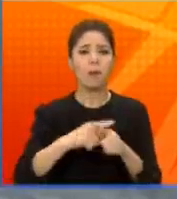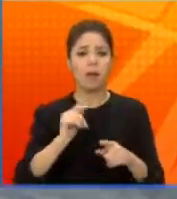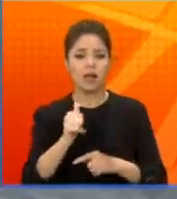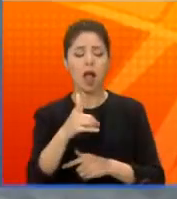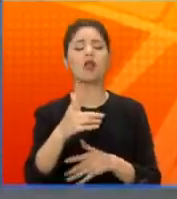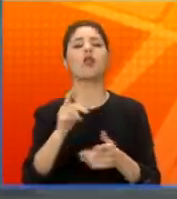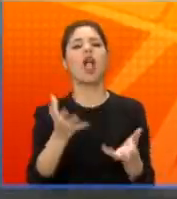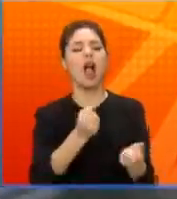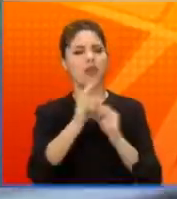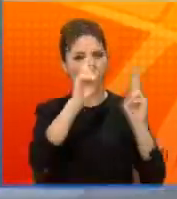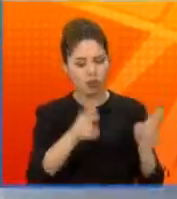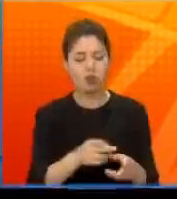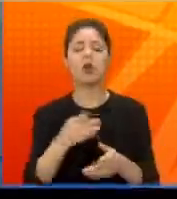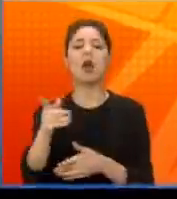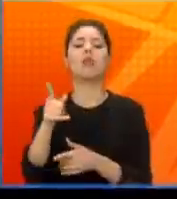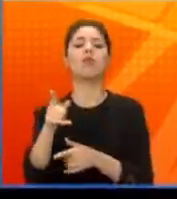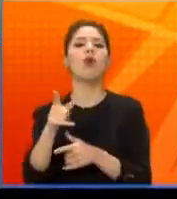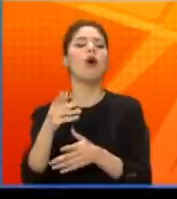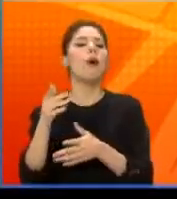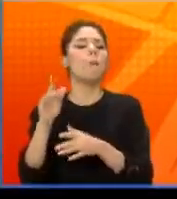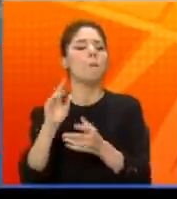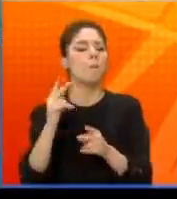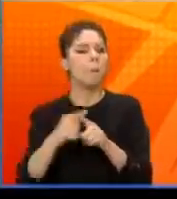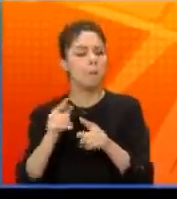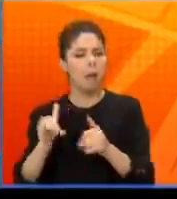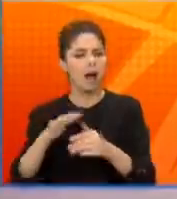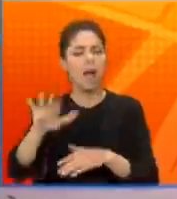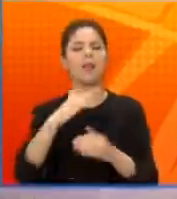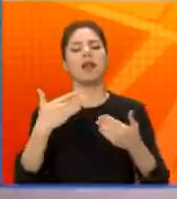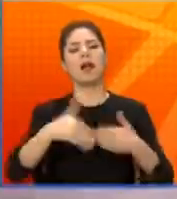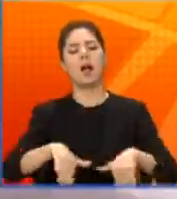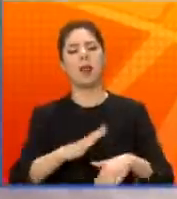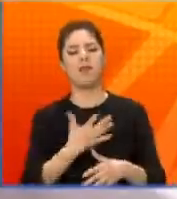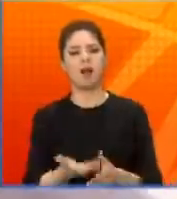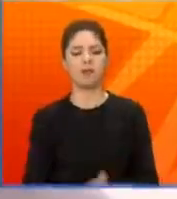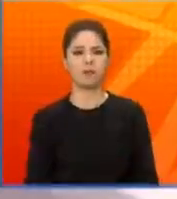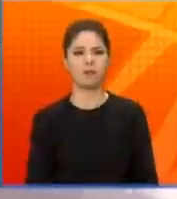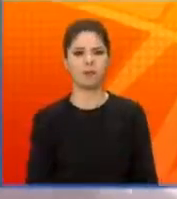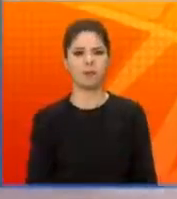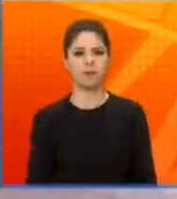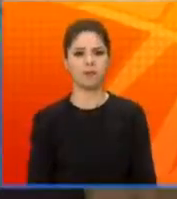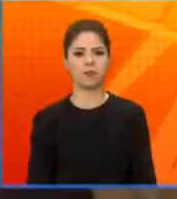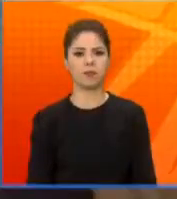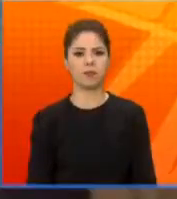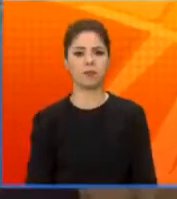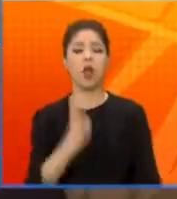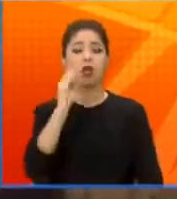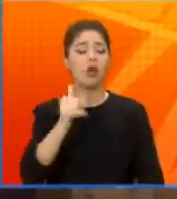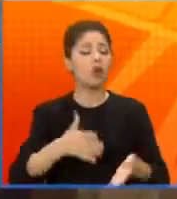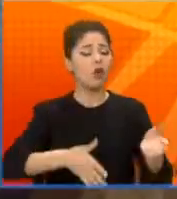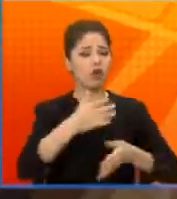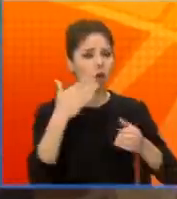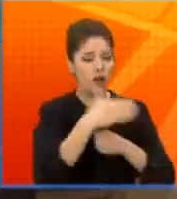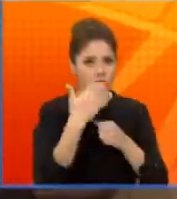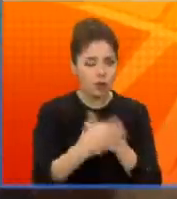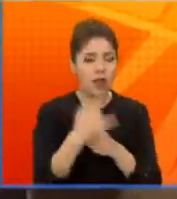ve bakkallar kapalı ama fırıncılar ve eczacılar yine iş başında olacak. Ekmek ihtiyacı olan var mı? Ekmek. 4 günlük sokağa